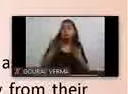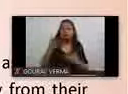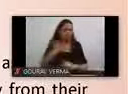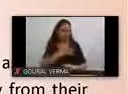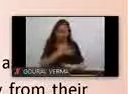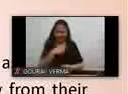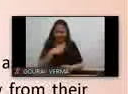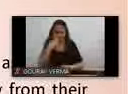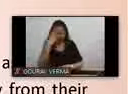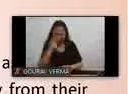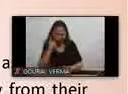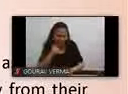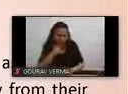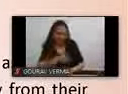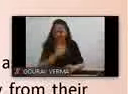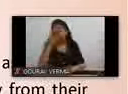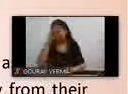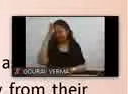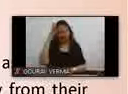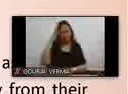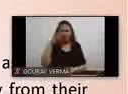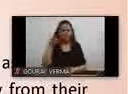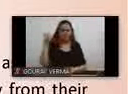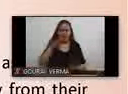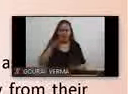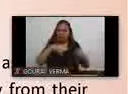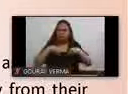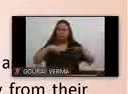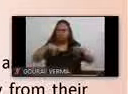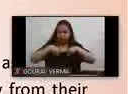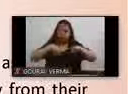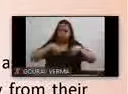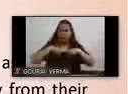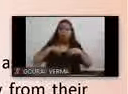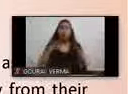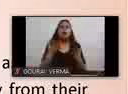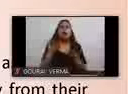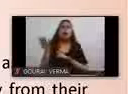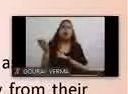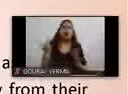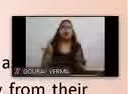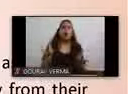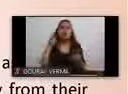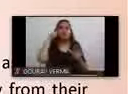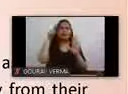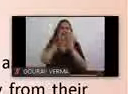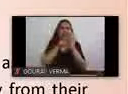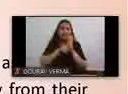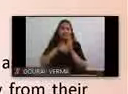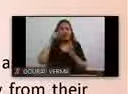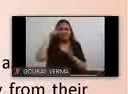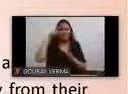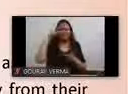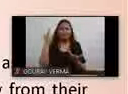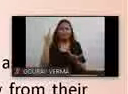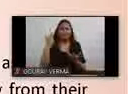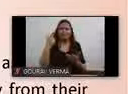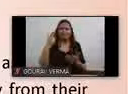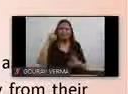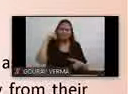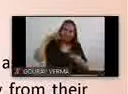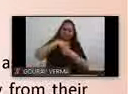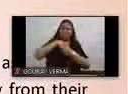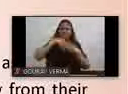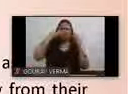उनके बच्चों को कोई इशू है, उस डिनाइल को उस नेगेटिविटी को हटा के हमको छोटी छोटी